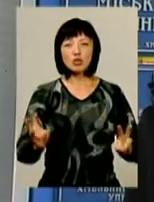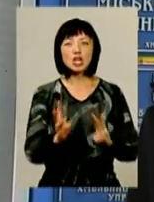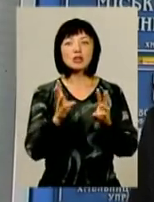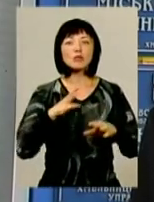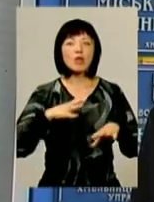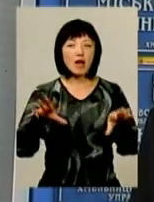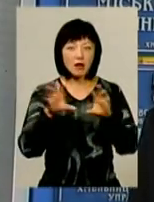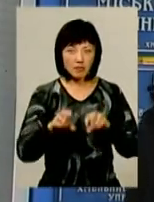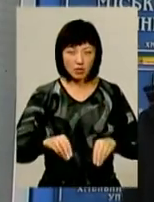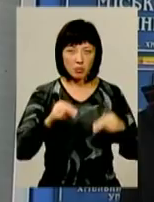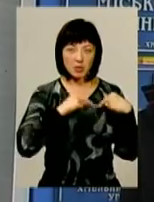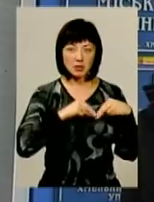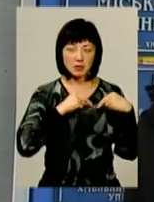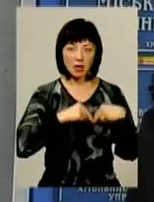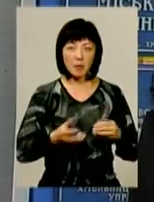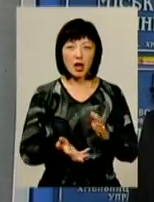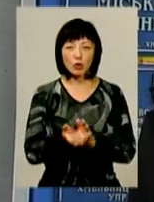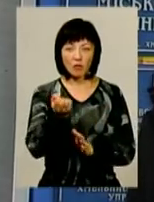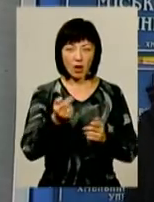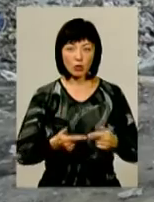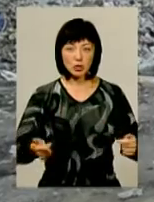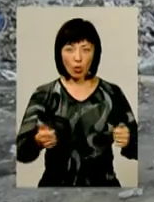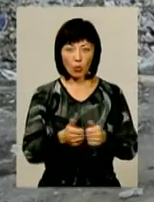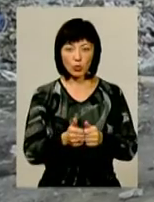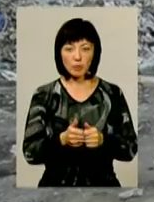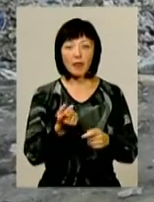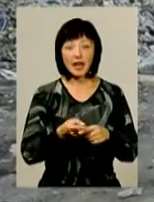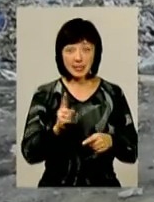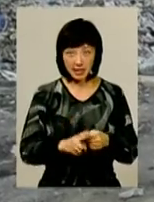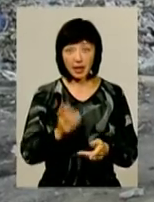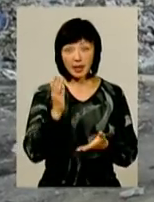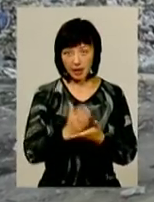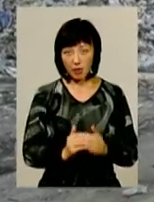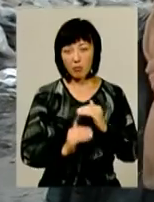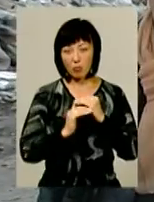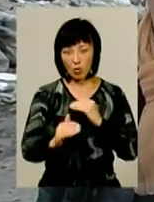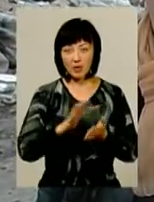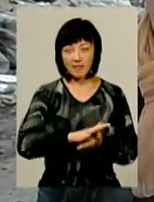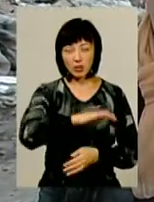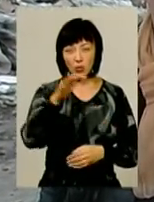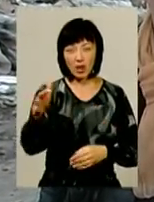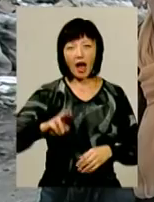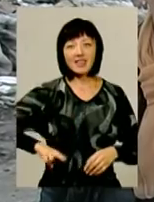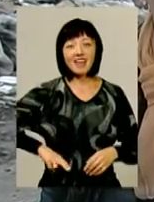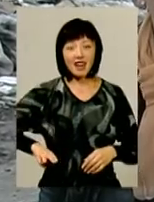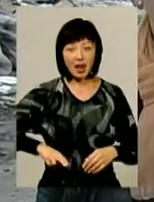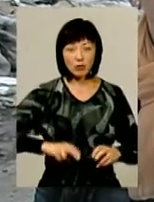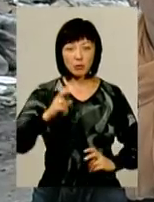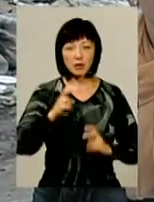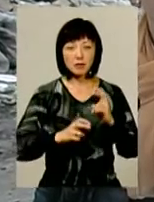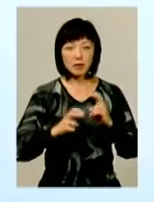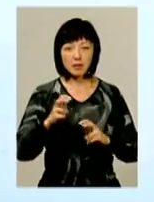ліквідована працівниками першого державного рятувального загону. А це і є полігон твердих відходів. Проте директор комунального